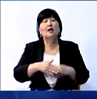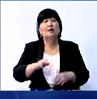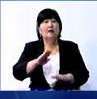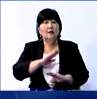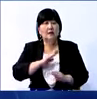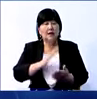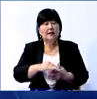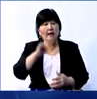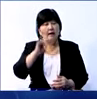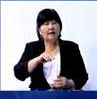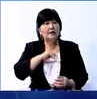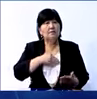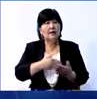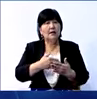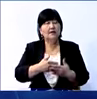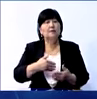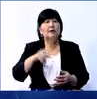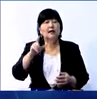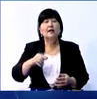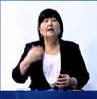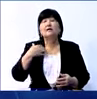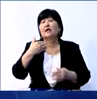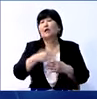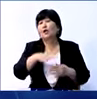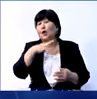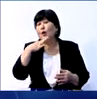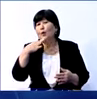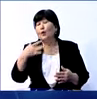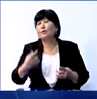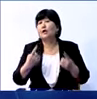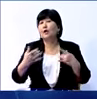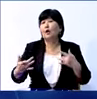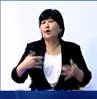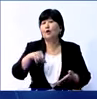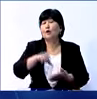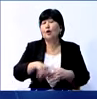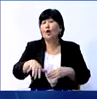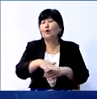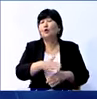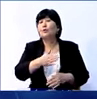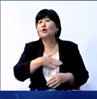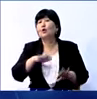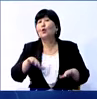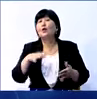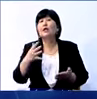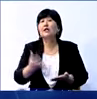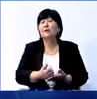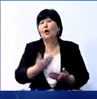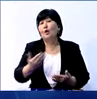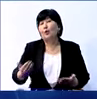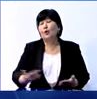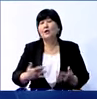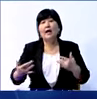озды. Қазақстанның еңбек сіңірген қайраткері сыр сахнасында көптеген көрнекті рөлдерді сомдап көрермен жүрегінен орын тапты. Оның